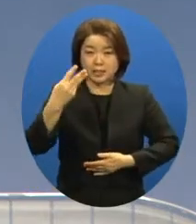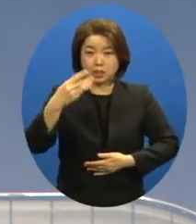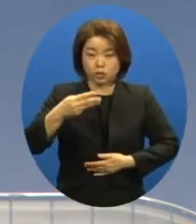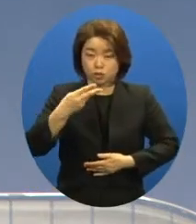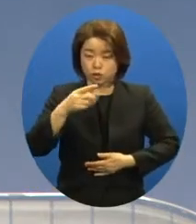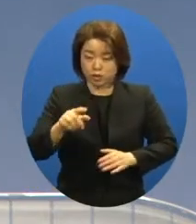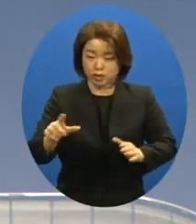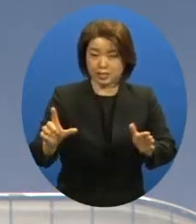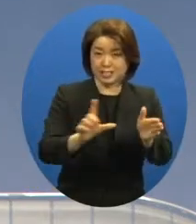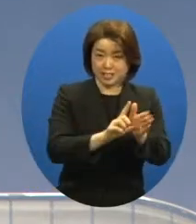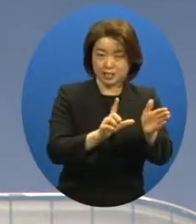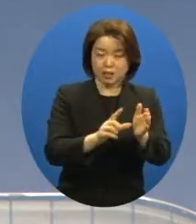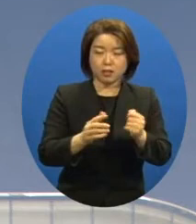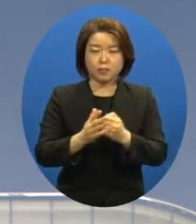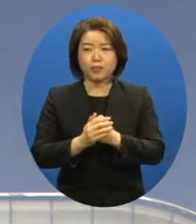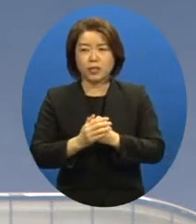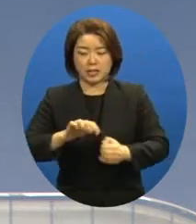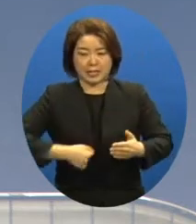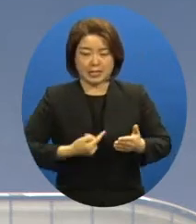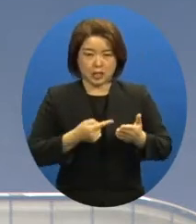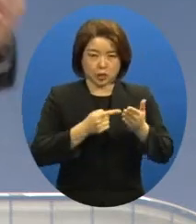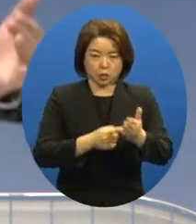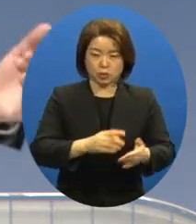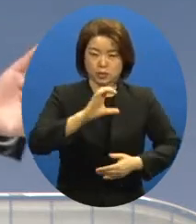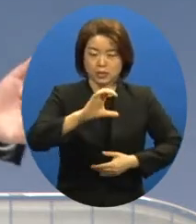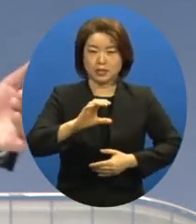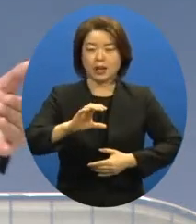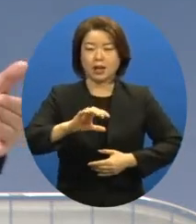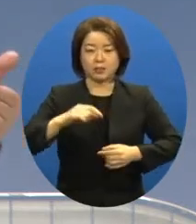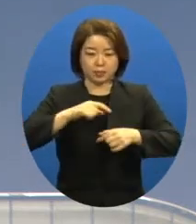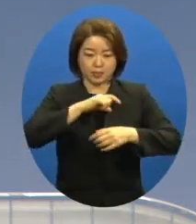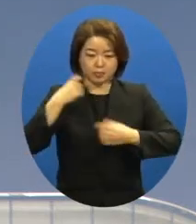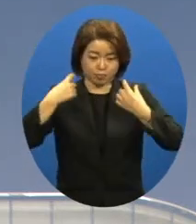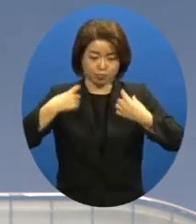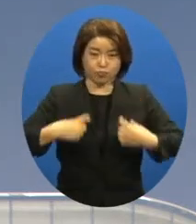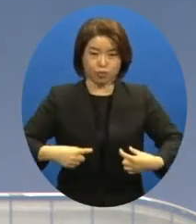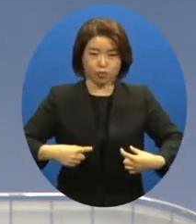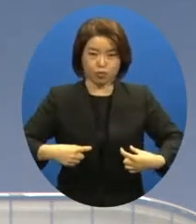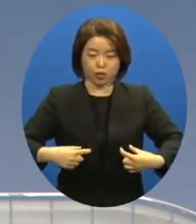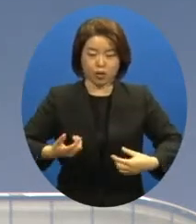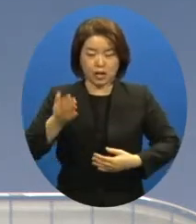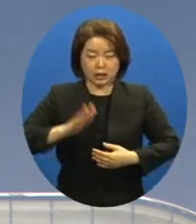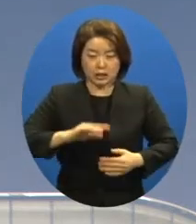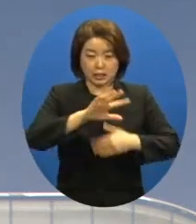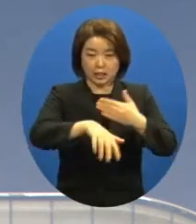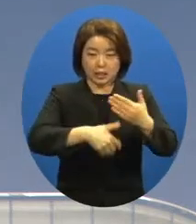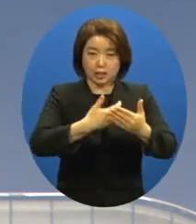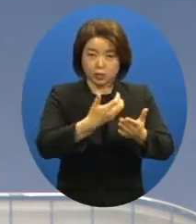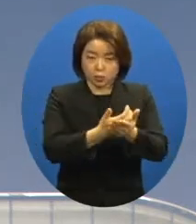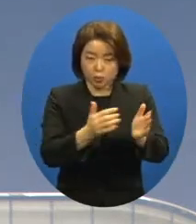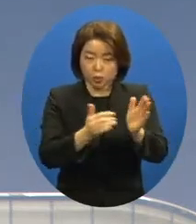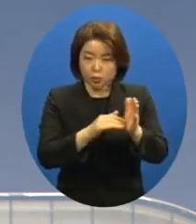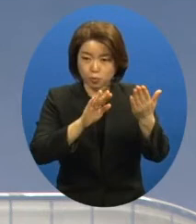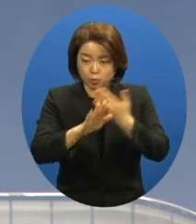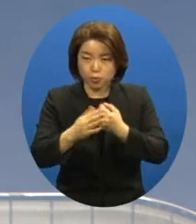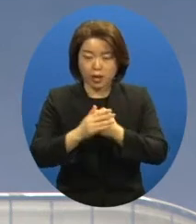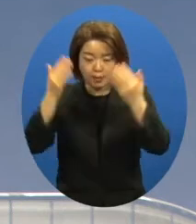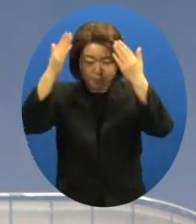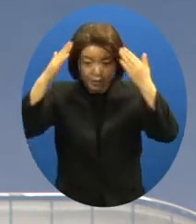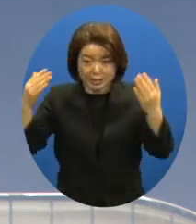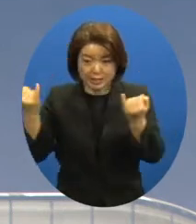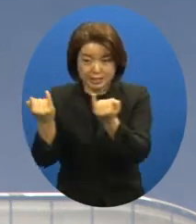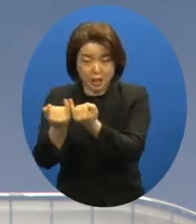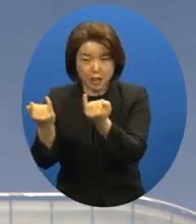캐톨릭 사제였습니다. 그런데 그가 종교개혁을 하고 난 다음에 수녀였던 카타리나 폰 보라와